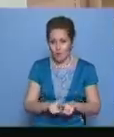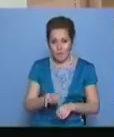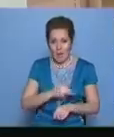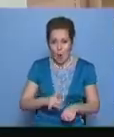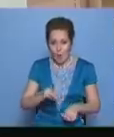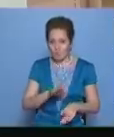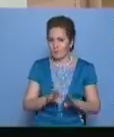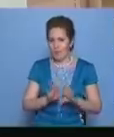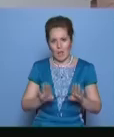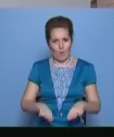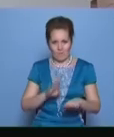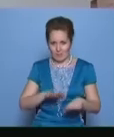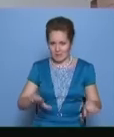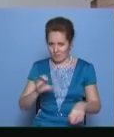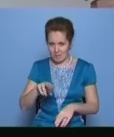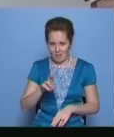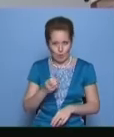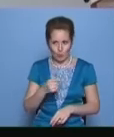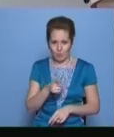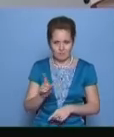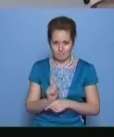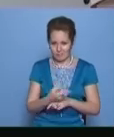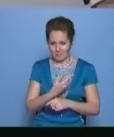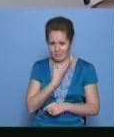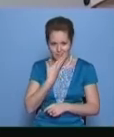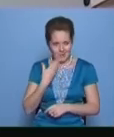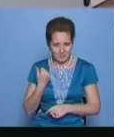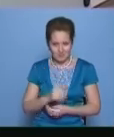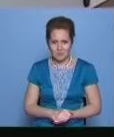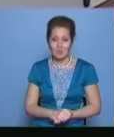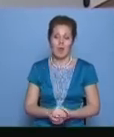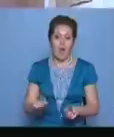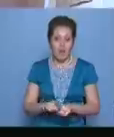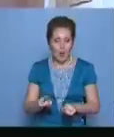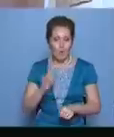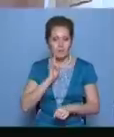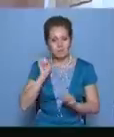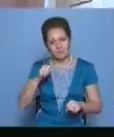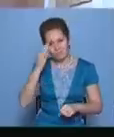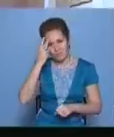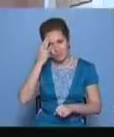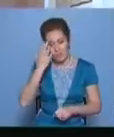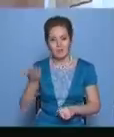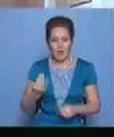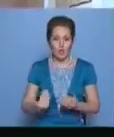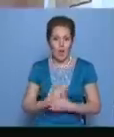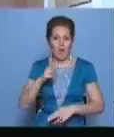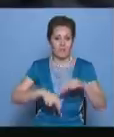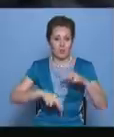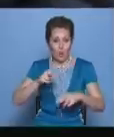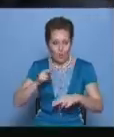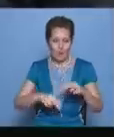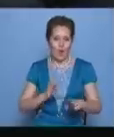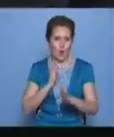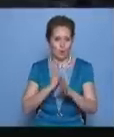сада нет. О таком детском саде родители 2-летней Маргариты могли только мечтать. Если бы не новостройка, очередь до них дошла бы не скоро. А